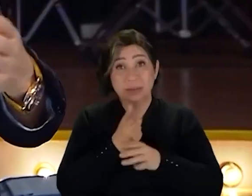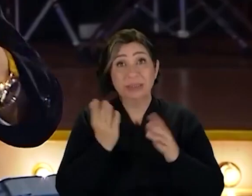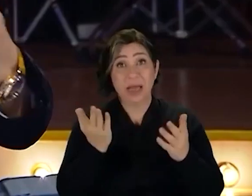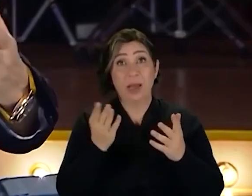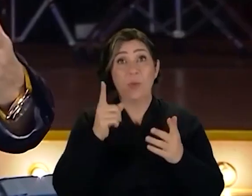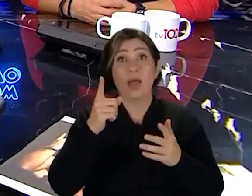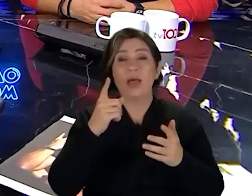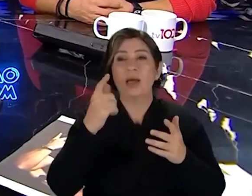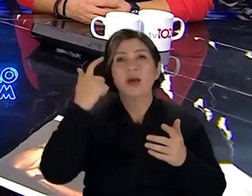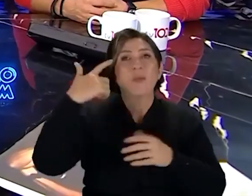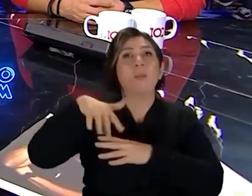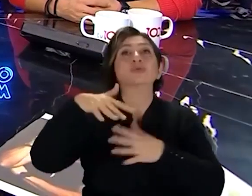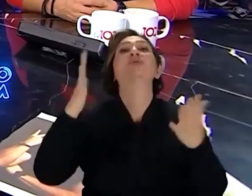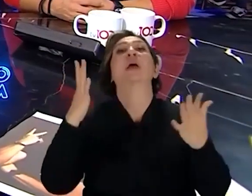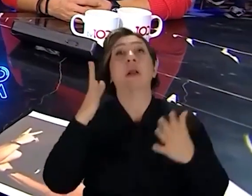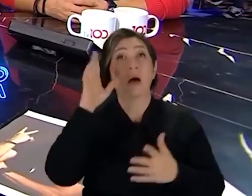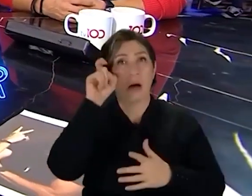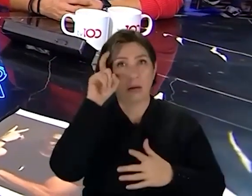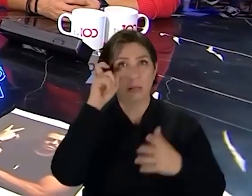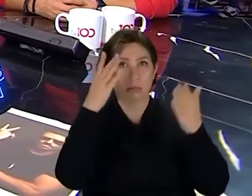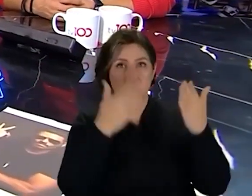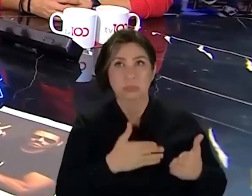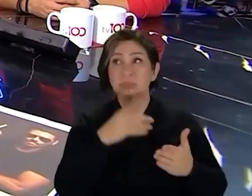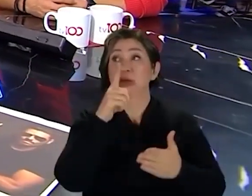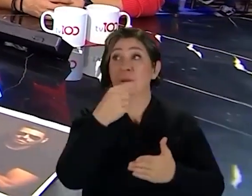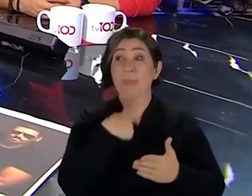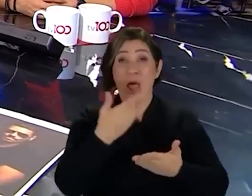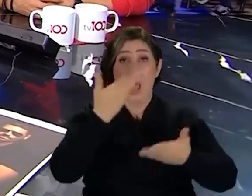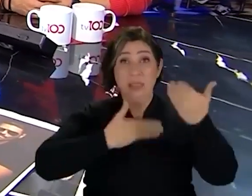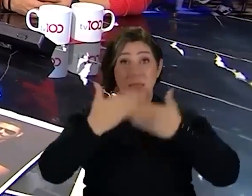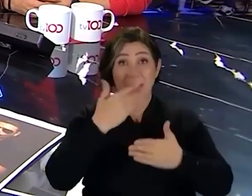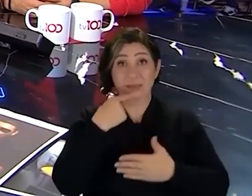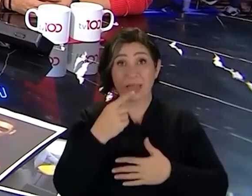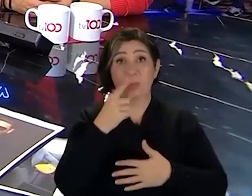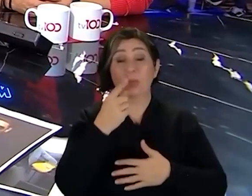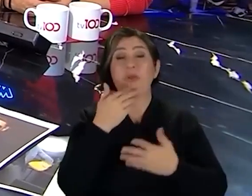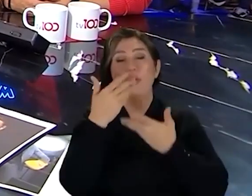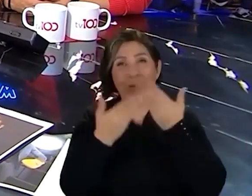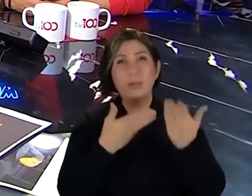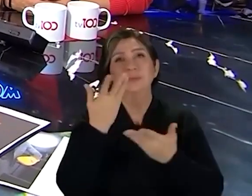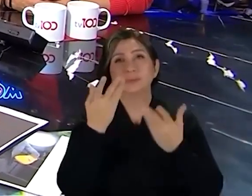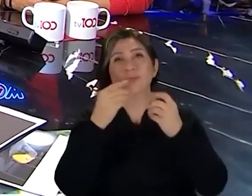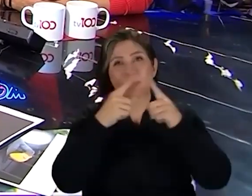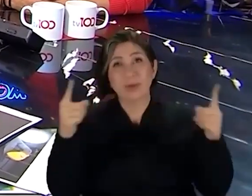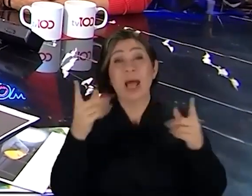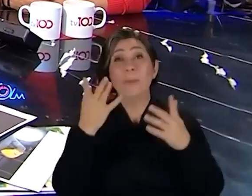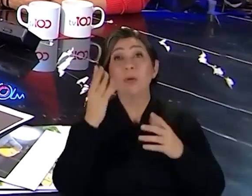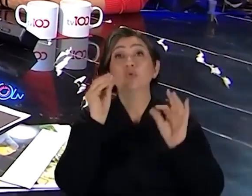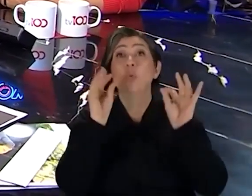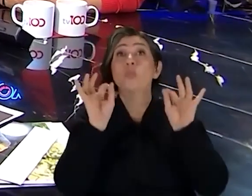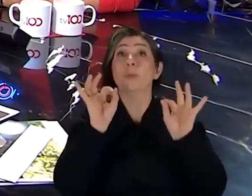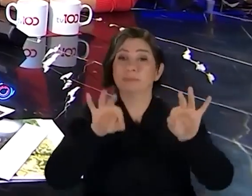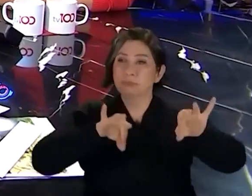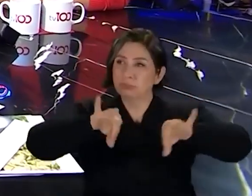böyle et kafa tipler değil Bayağı Çünkü sen sen bana anlat diye Aslında bu kadar dil döktüm aslında aslında mühim bir